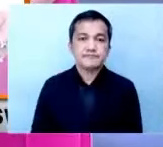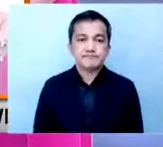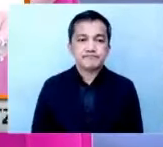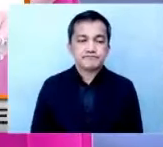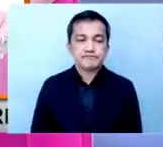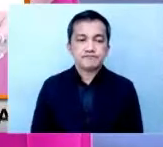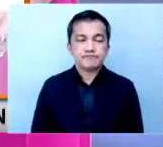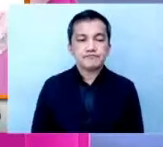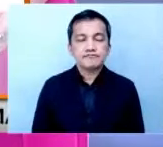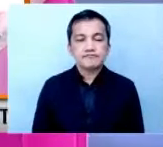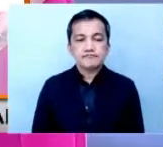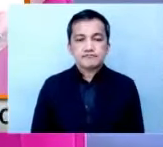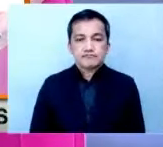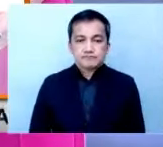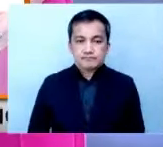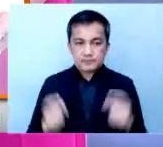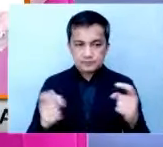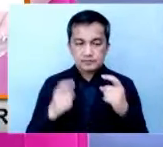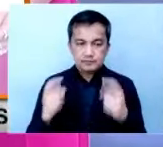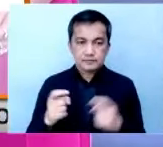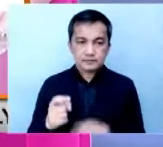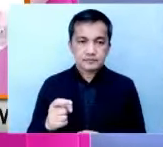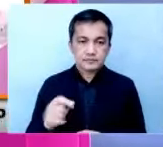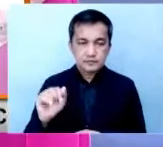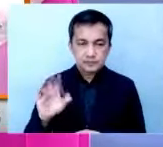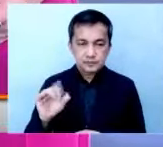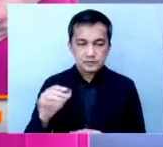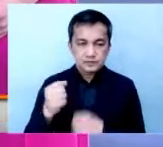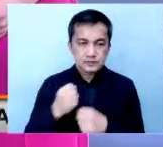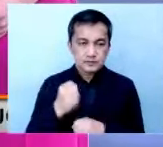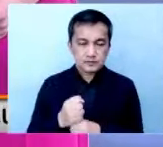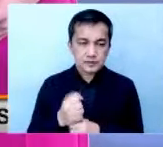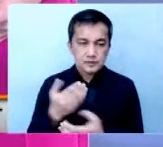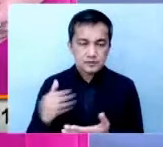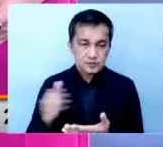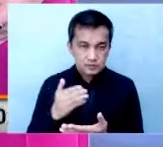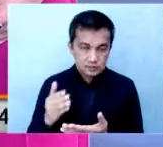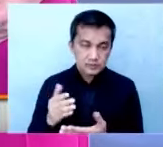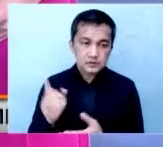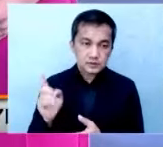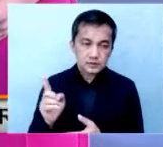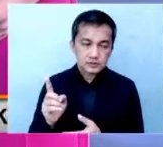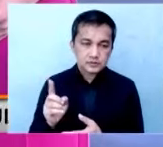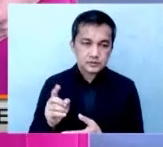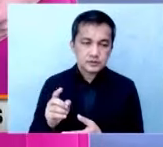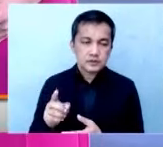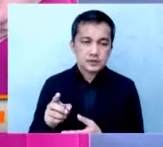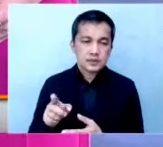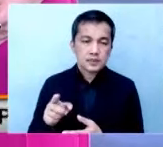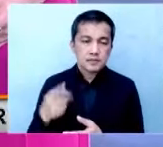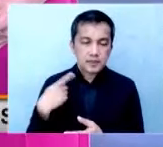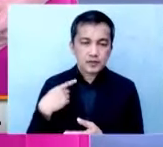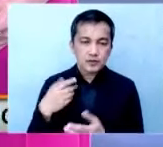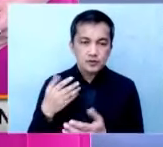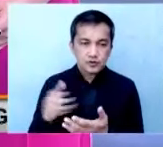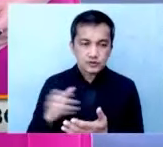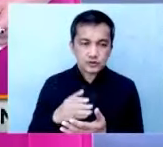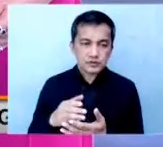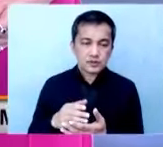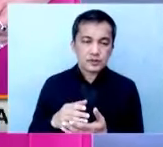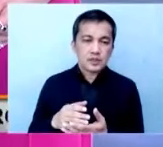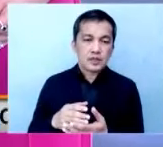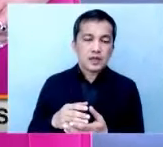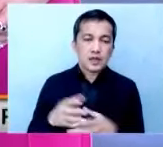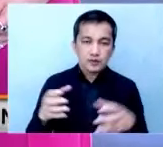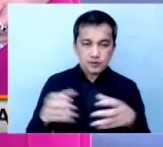bilang pagdiriwang ng kanilang 15 taon sa music scene, may major concert ang hit Pinoy Hugot Band